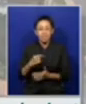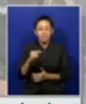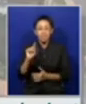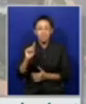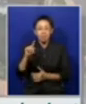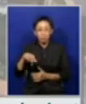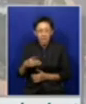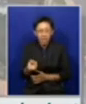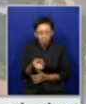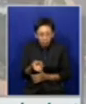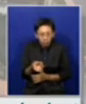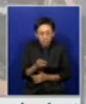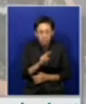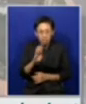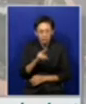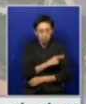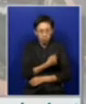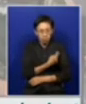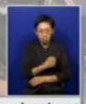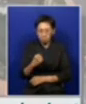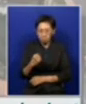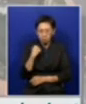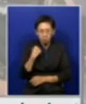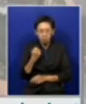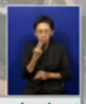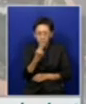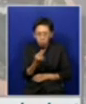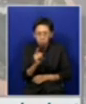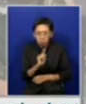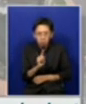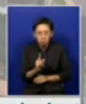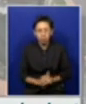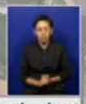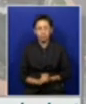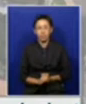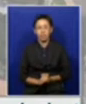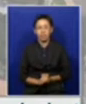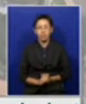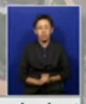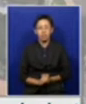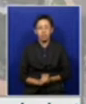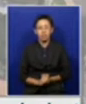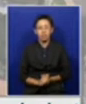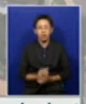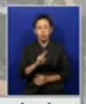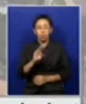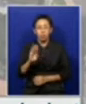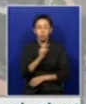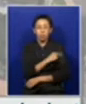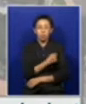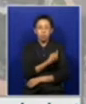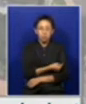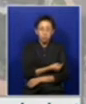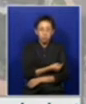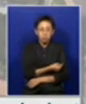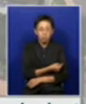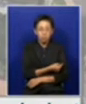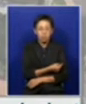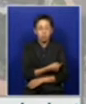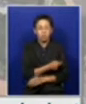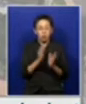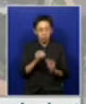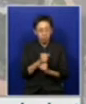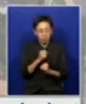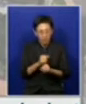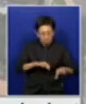สามารถทำให้ระบบสาธารณสุขที่เข้มแข็งเขาดูอะไรครับเขาดูโครงสร้างพื้นฐานของระบบสาธารณสุขเขาดูประสิทธิภาพของบุคลาก